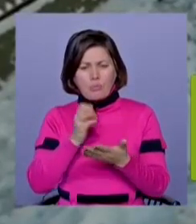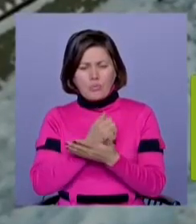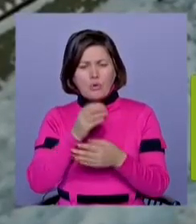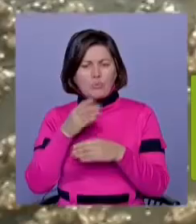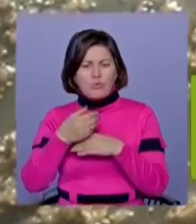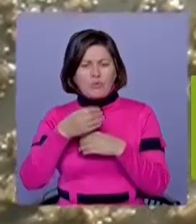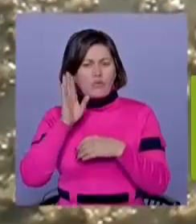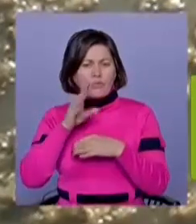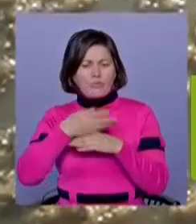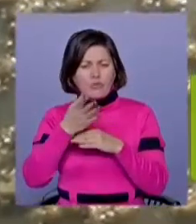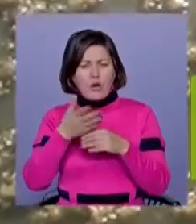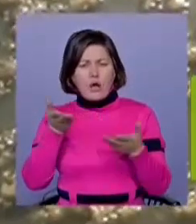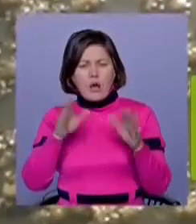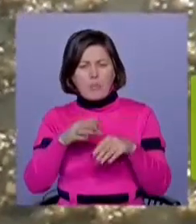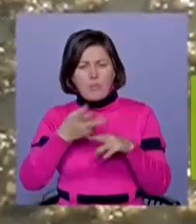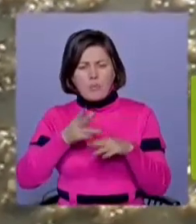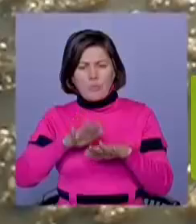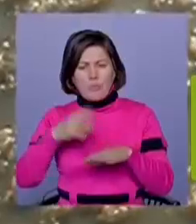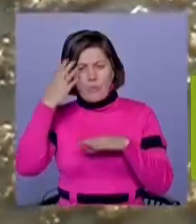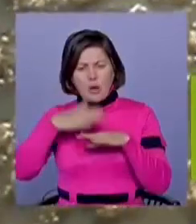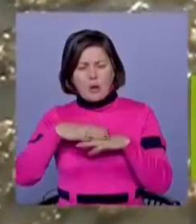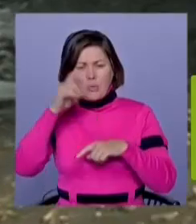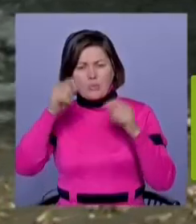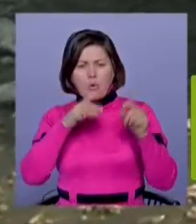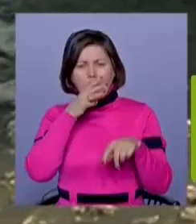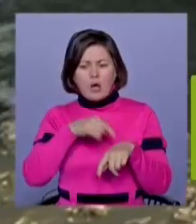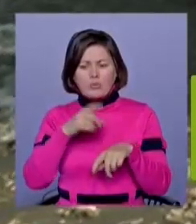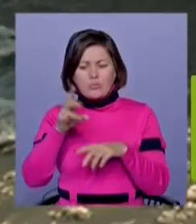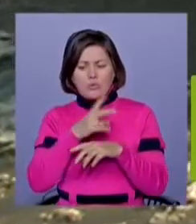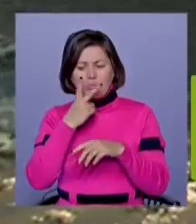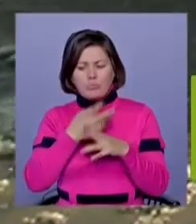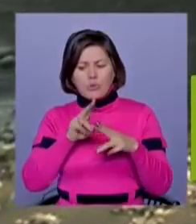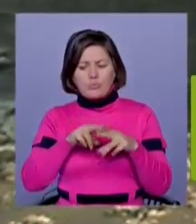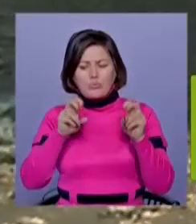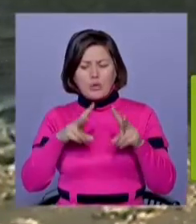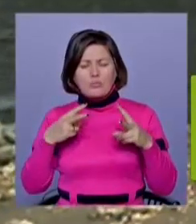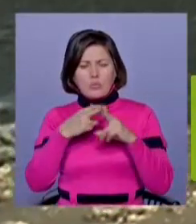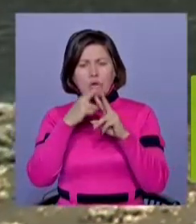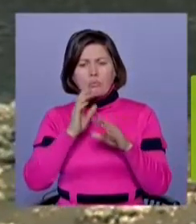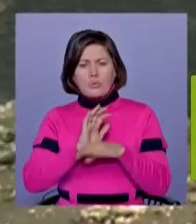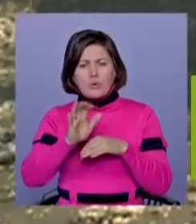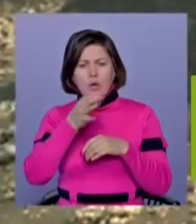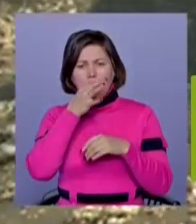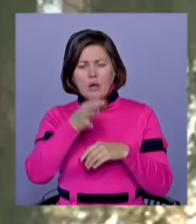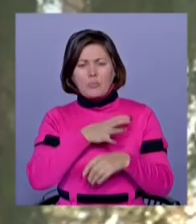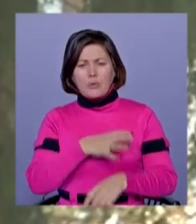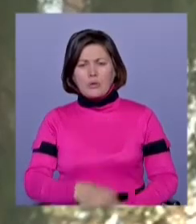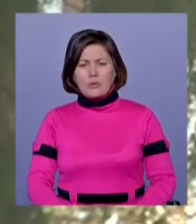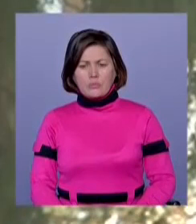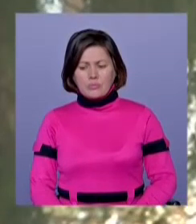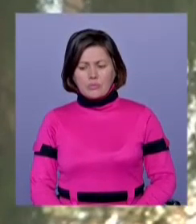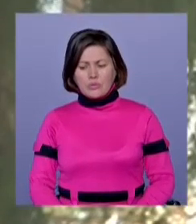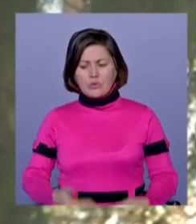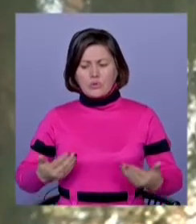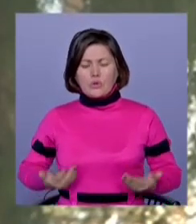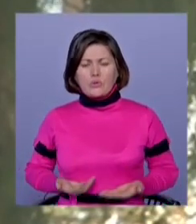жайылатын көрінеді. Өз кезегінде жергілікті әкімдік жауын жауған сәтте түнге қарамастан арнайы техника жіберіп тұратындықтарын айтады. Тұрғындардың